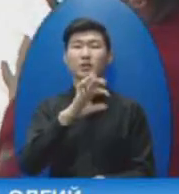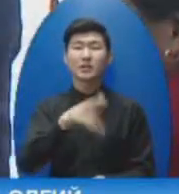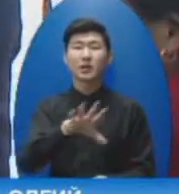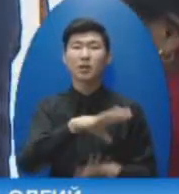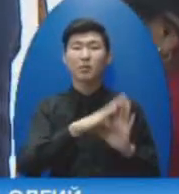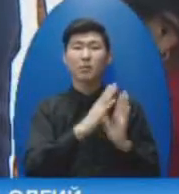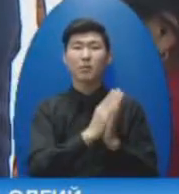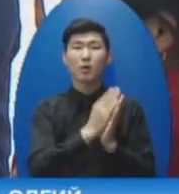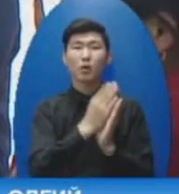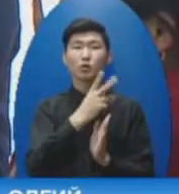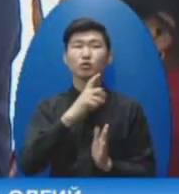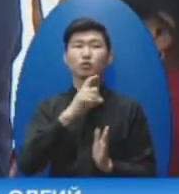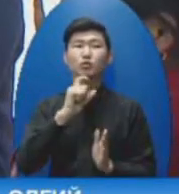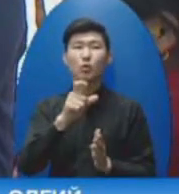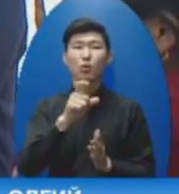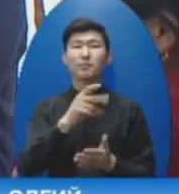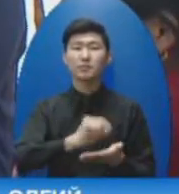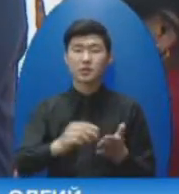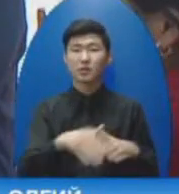жуух бичгээр шагналаа.